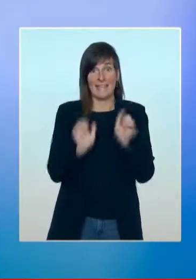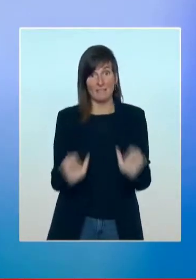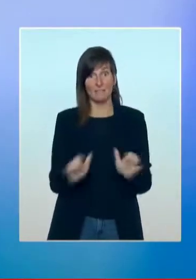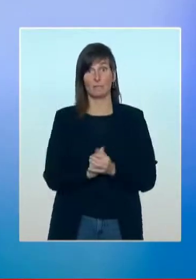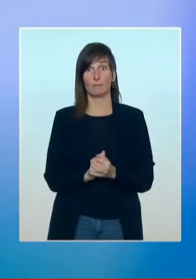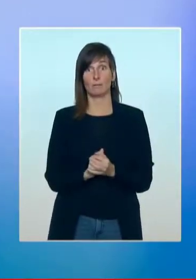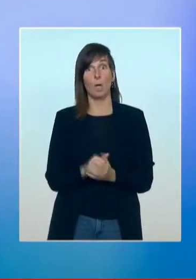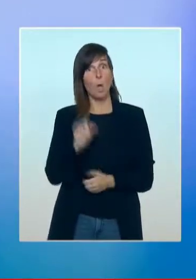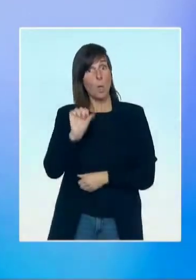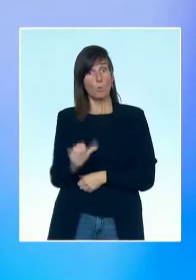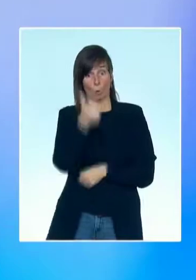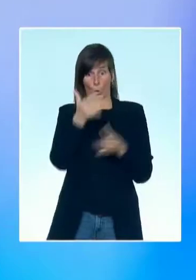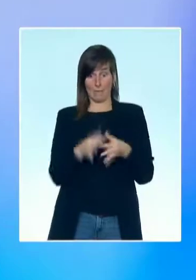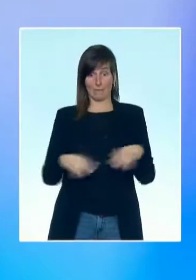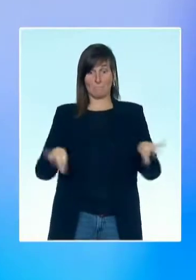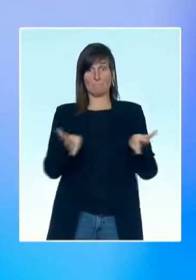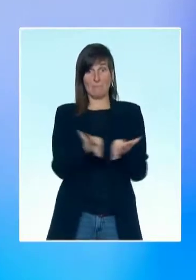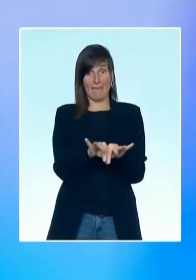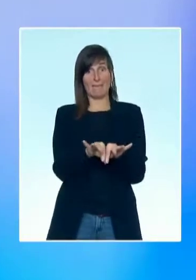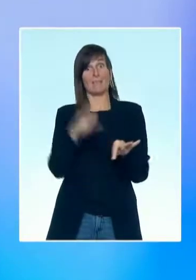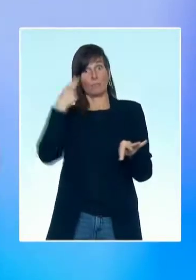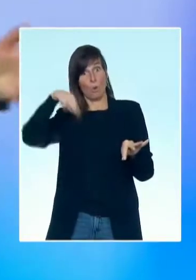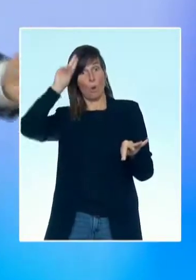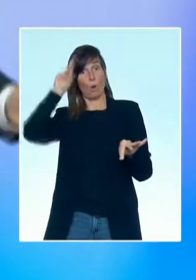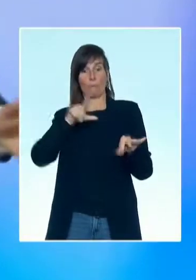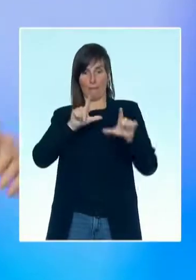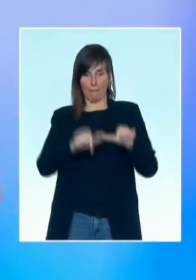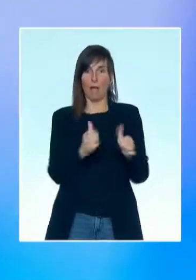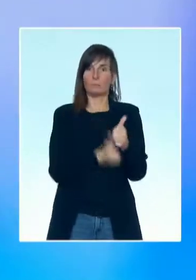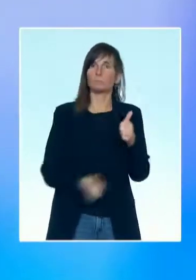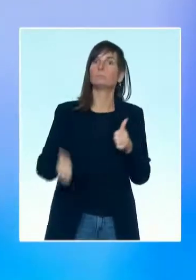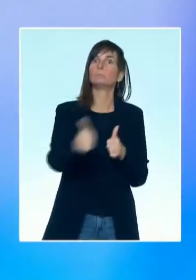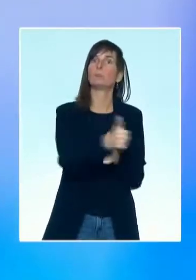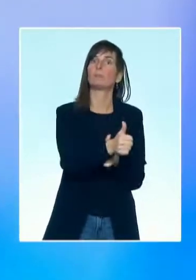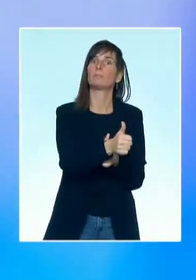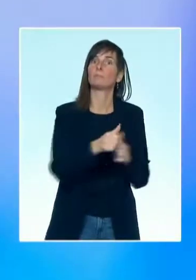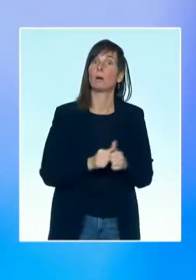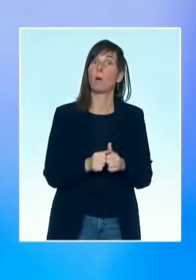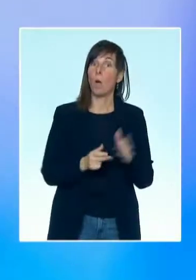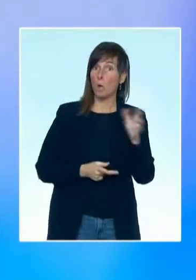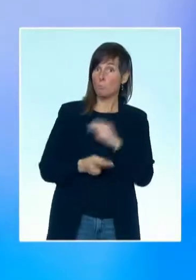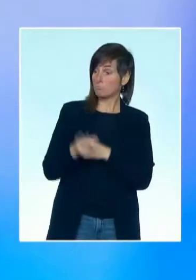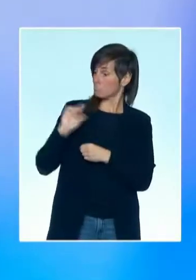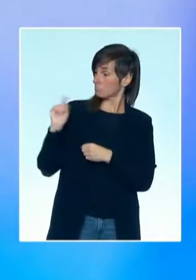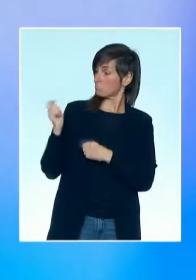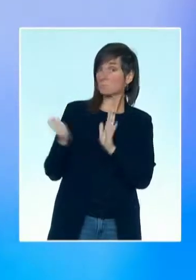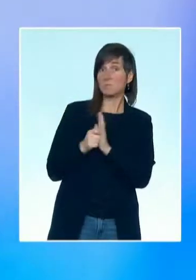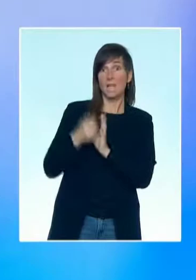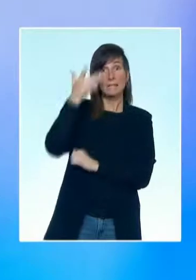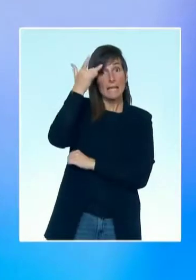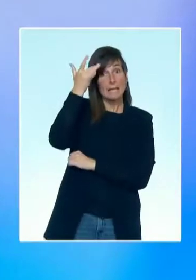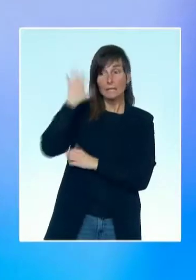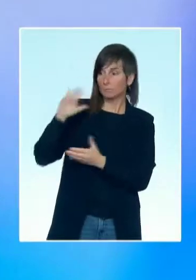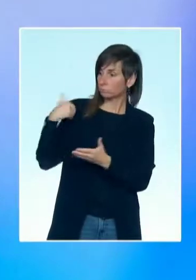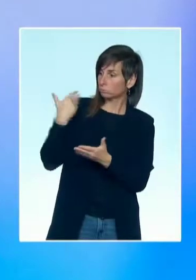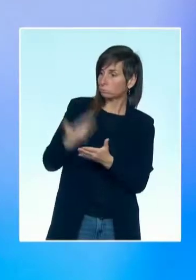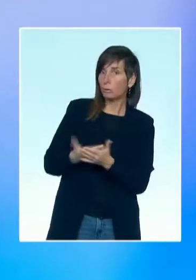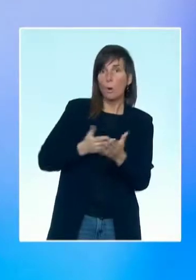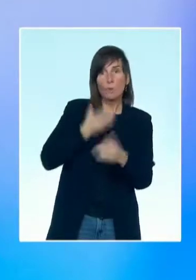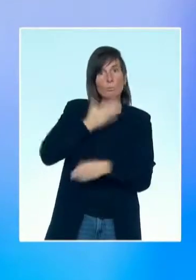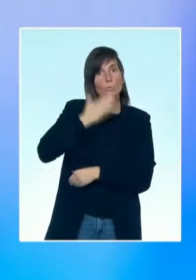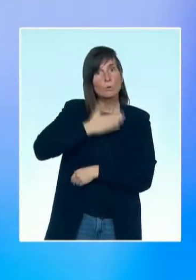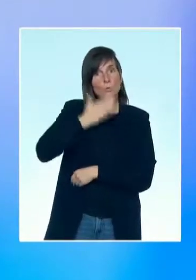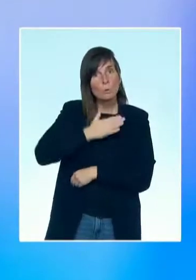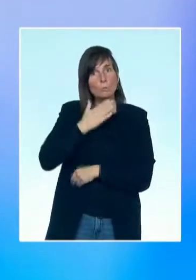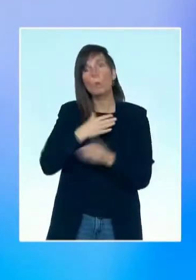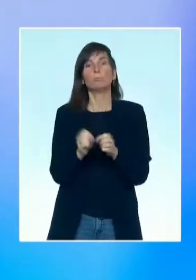parmi les premiers à déployer en Europe. Nous l'avons renforcé depuis cet été en l'élargissant à... J'ai presque